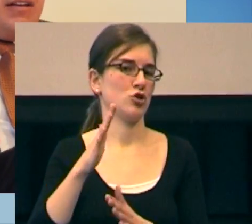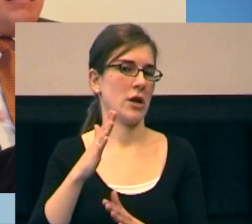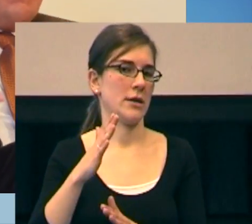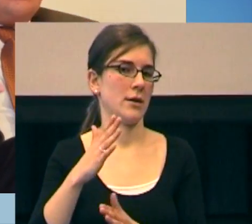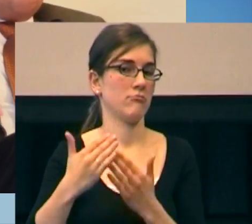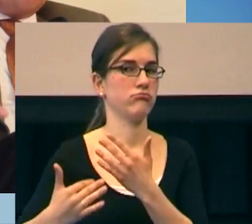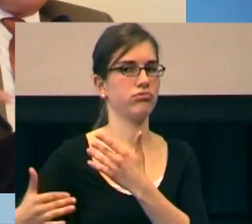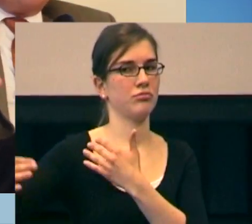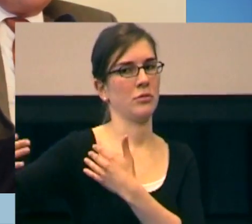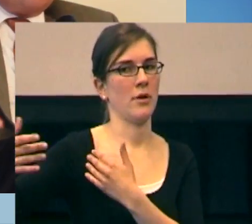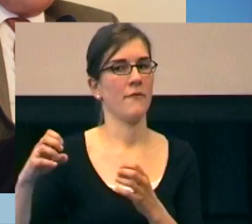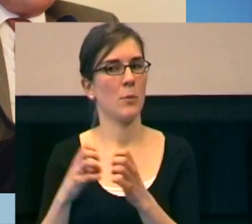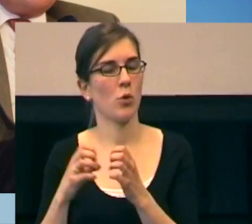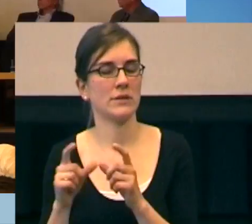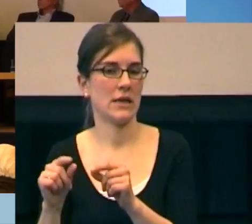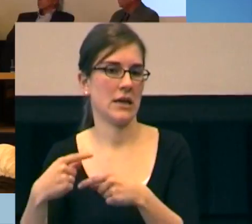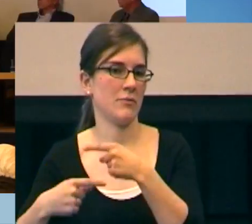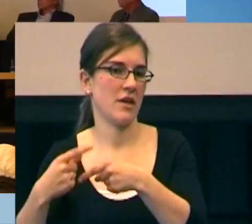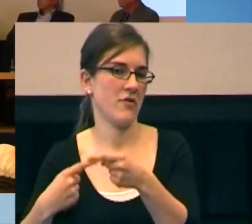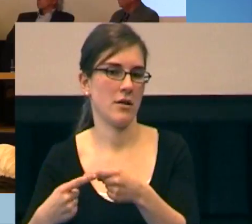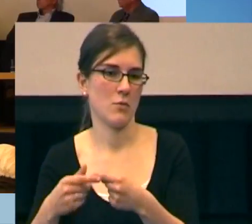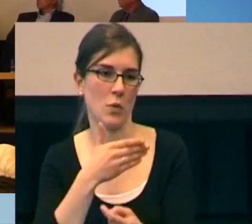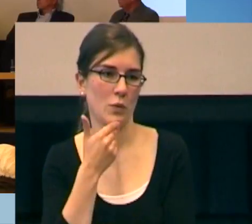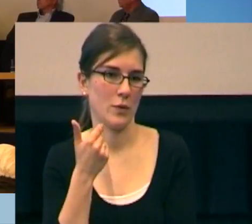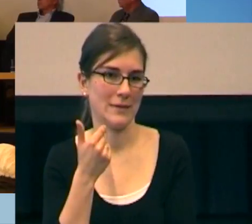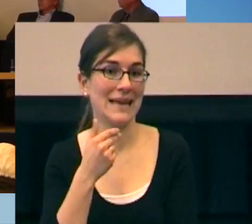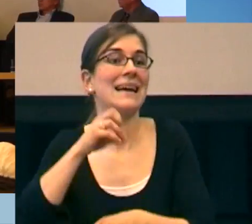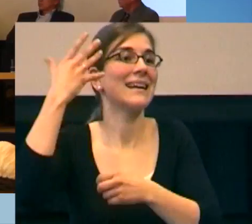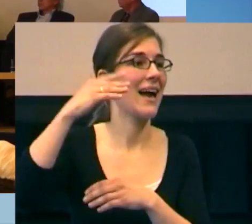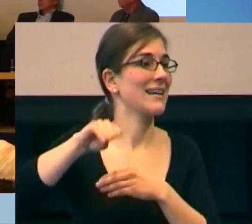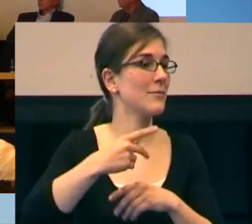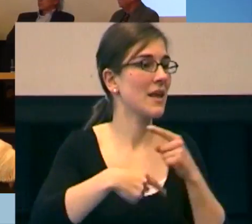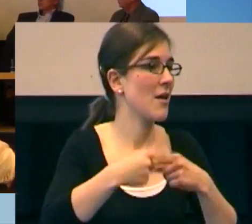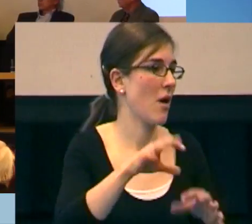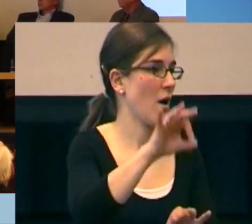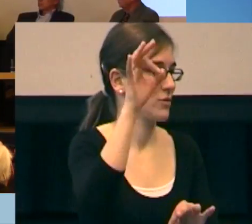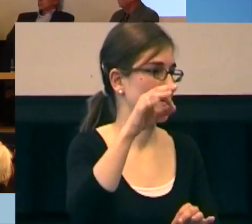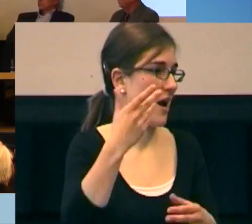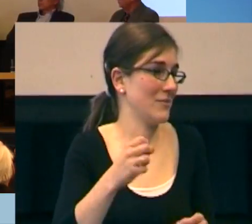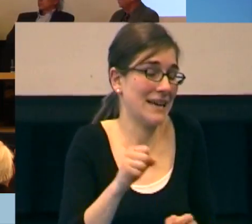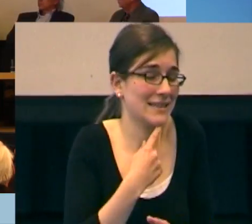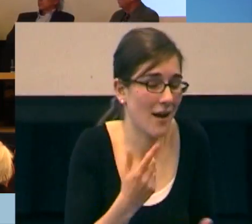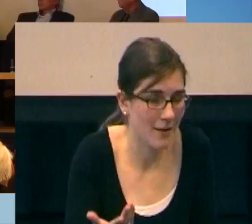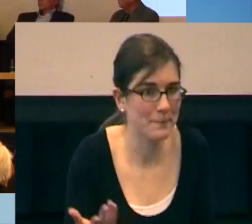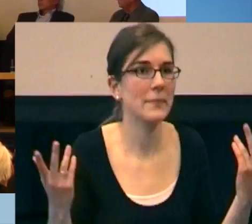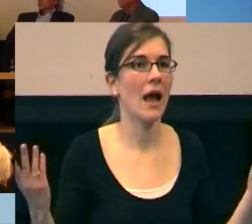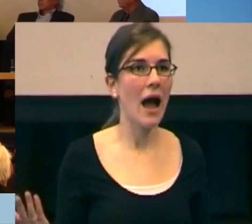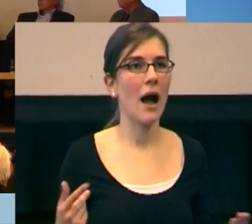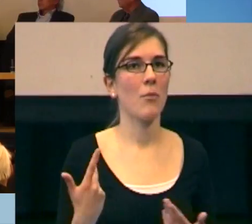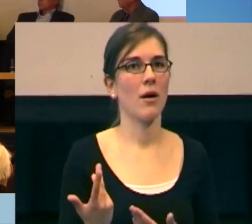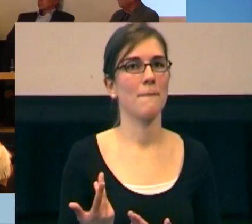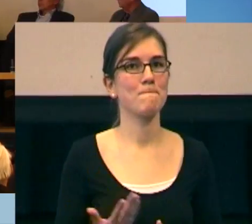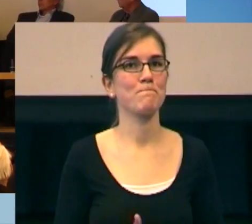keinen lebensbedrohlichen Prostatakrebs kriegen es gibt immer Ausnahmen also der Fall mit dem 0,7 Wert solche Fälle kenne ich natürlich auch aber das sind